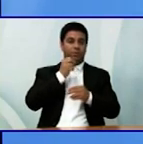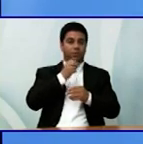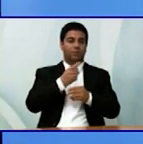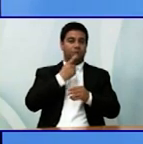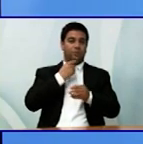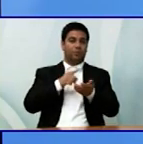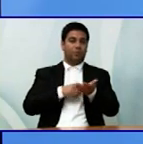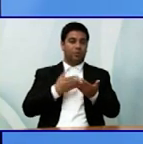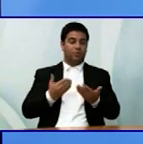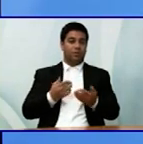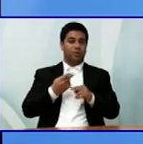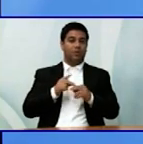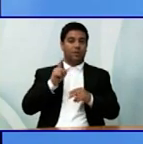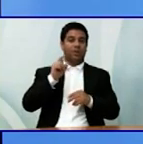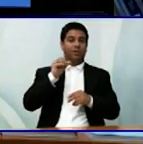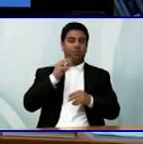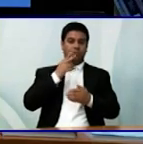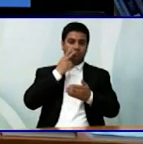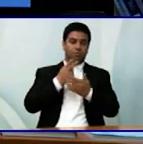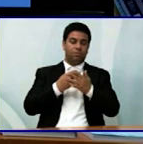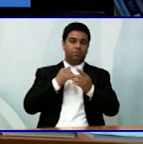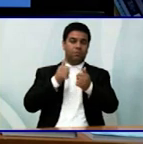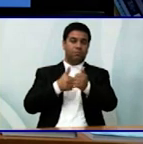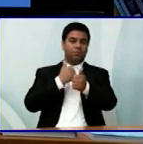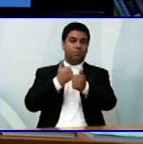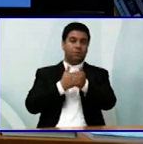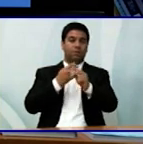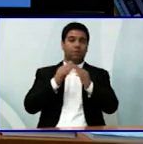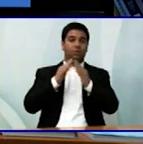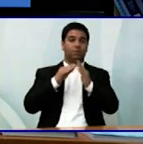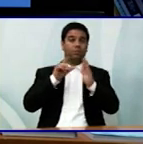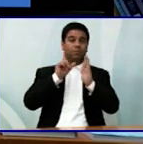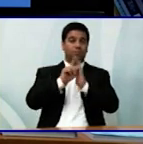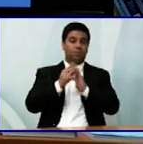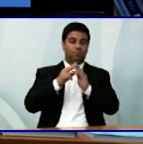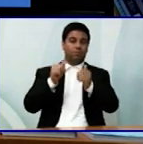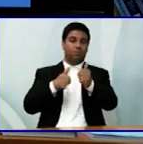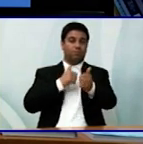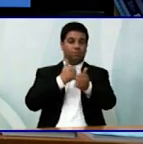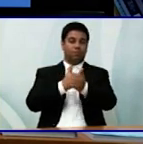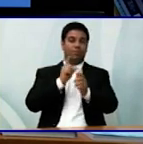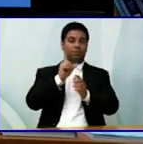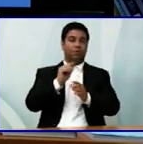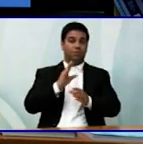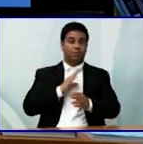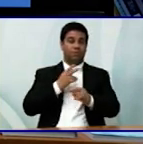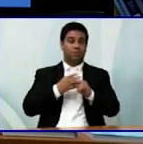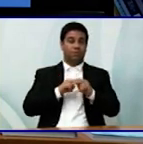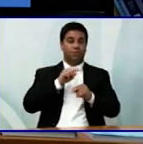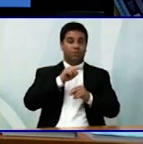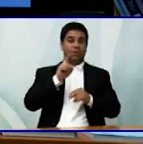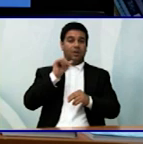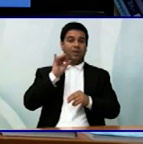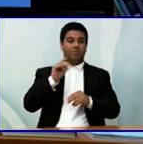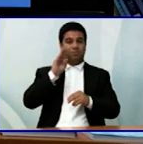tiplarmish. Hakim qiz uyiga kirib ketgach, uning orqasidan kiribdi. Luqmon